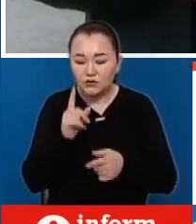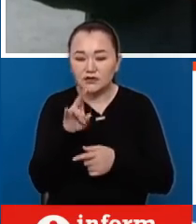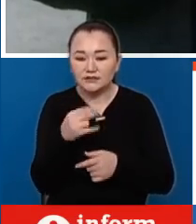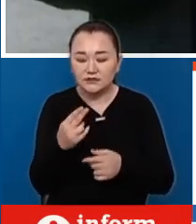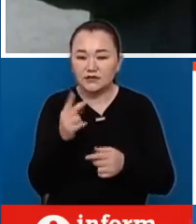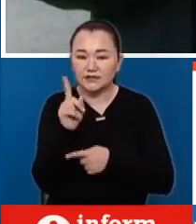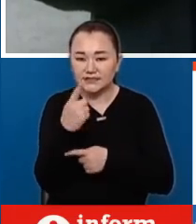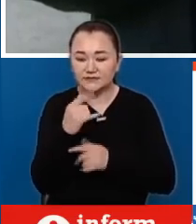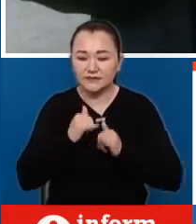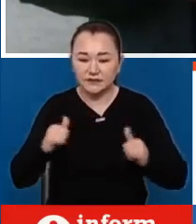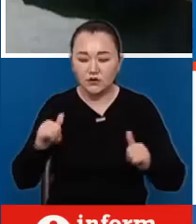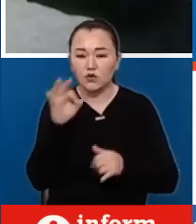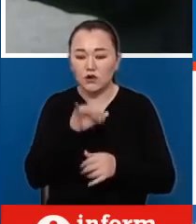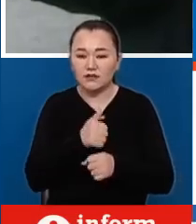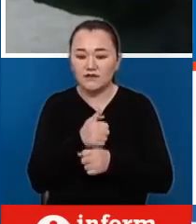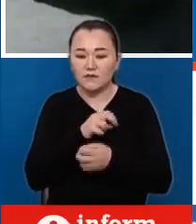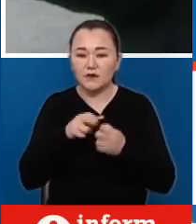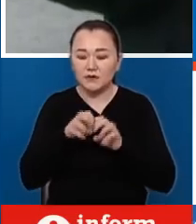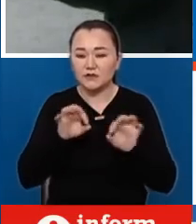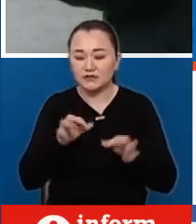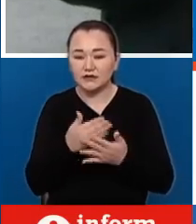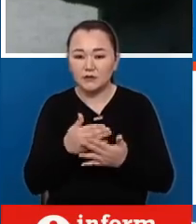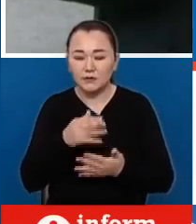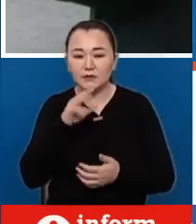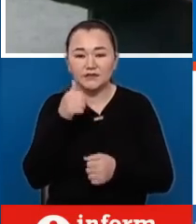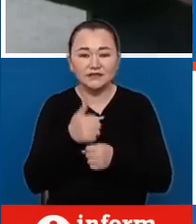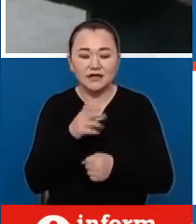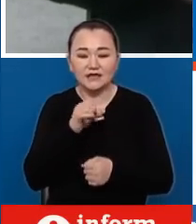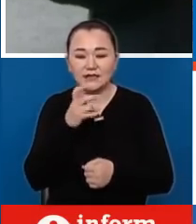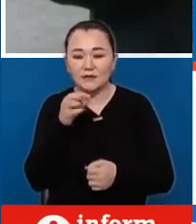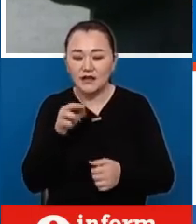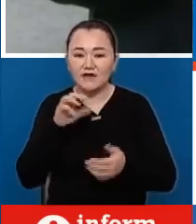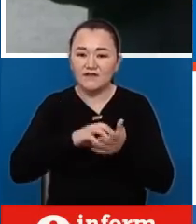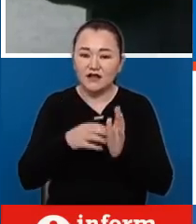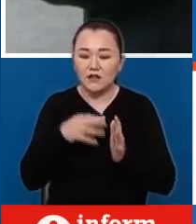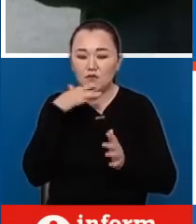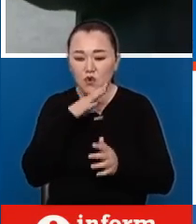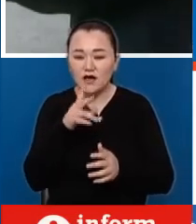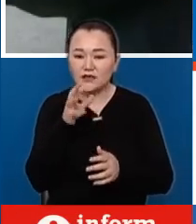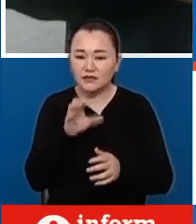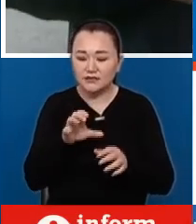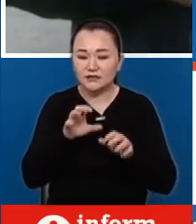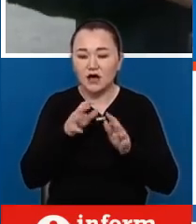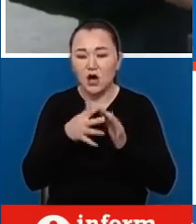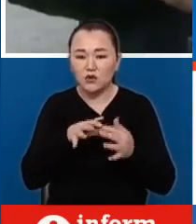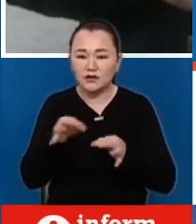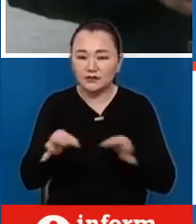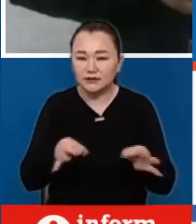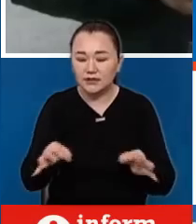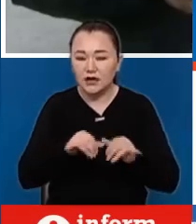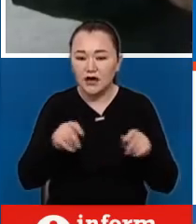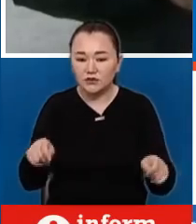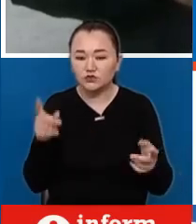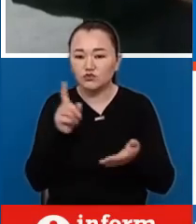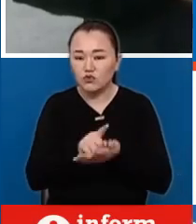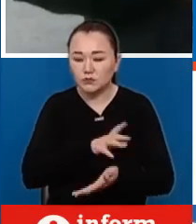мәселелерге қатысты тың бастамалар көтерілді. Мәселен, президент ассамблеяның филиалдарын көп этносты аудандарда ашу туралы айтып отыр. Бұл бастама